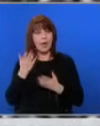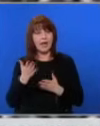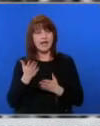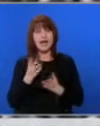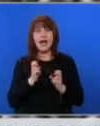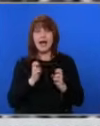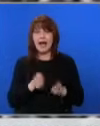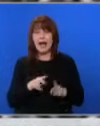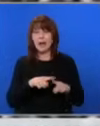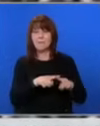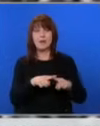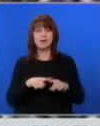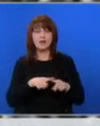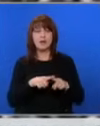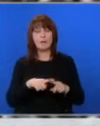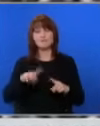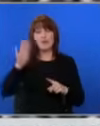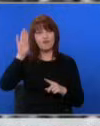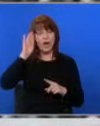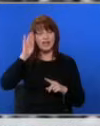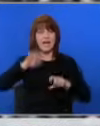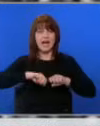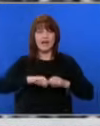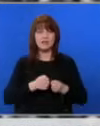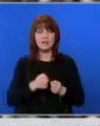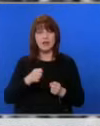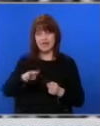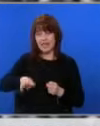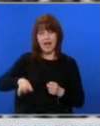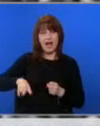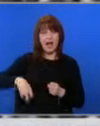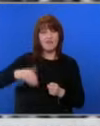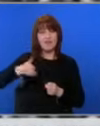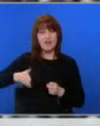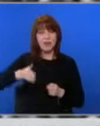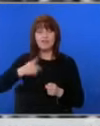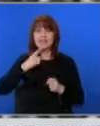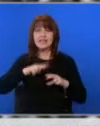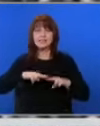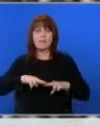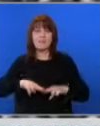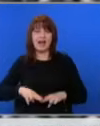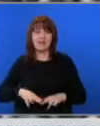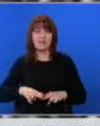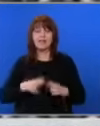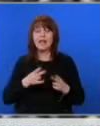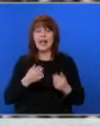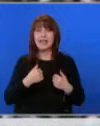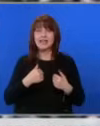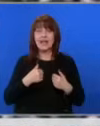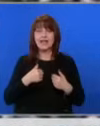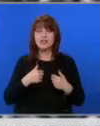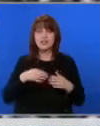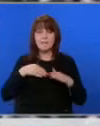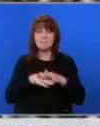как беларуските партизани разрушаваха ЖП линии, за да забавят руските оръжия към Украина. Нашите беларуски беженци